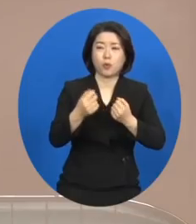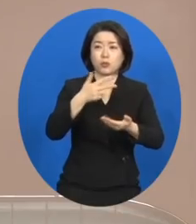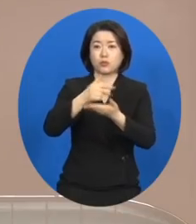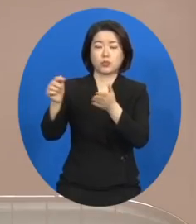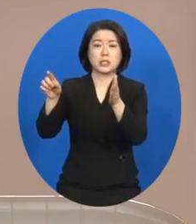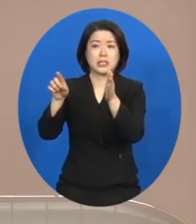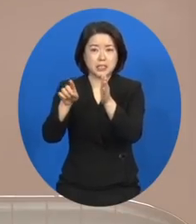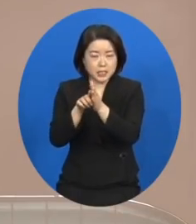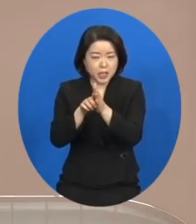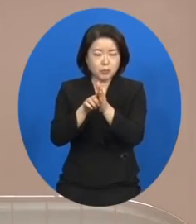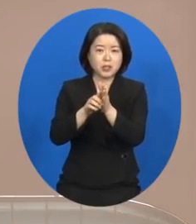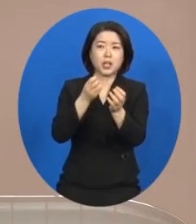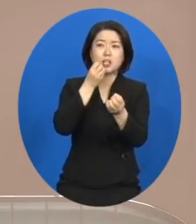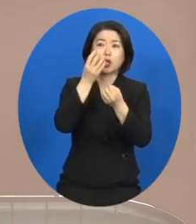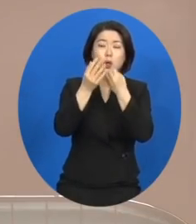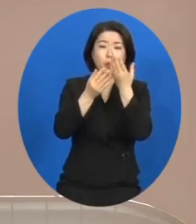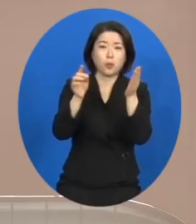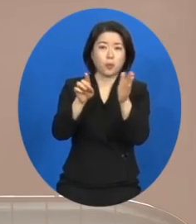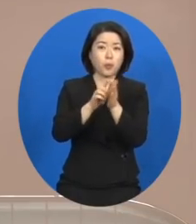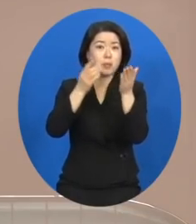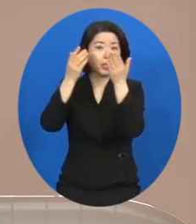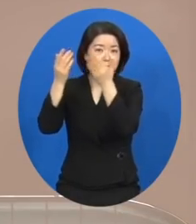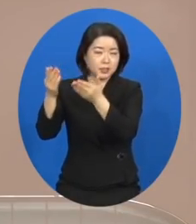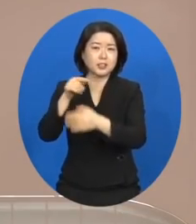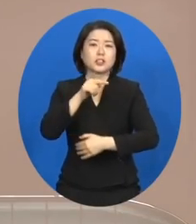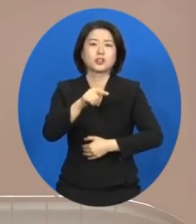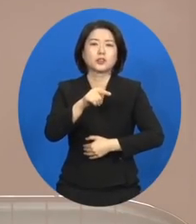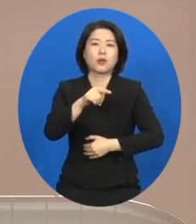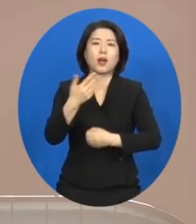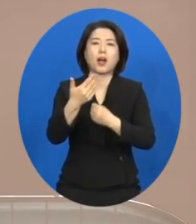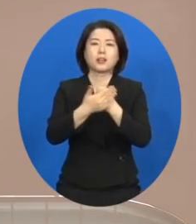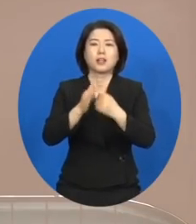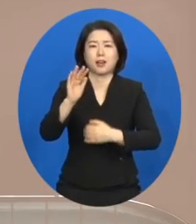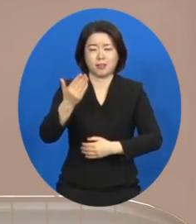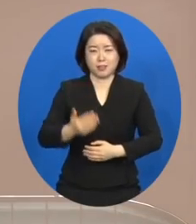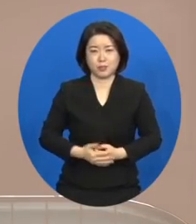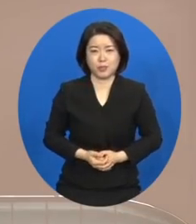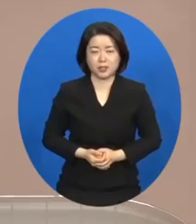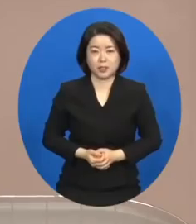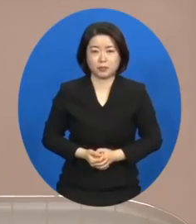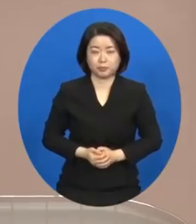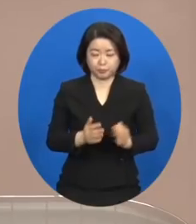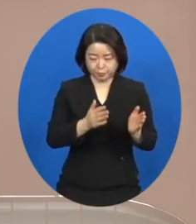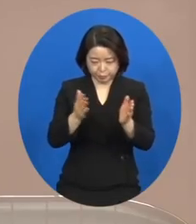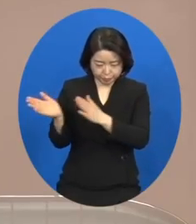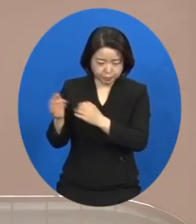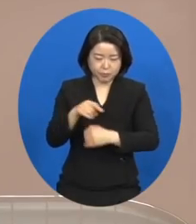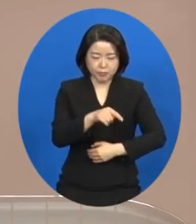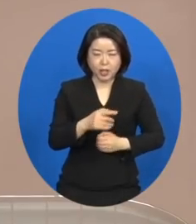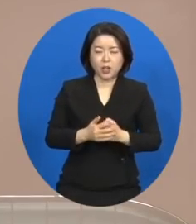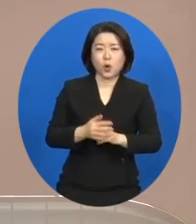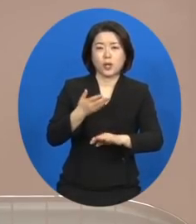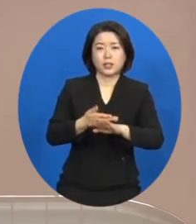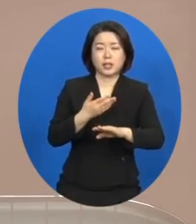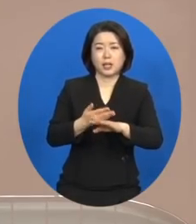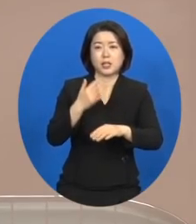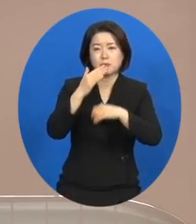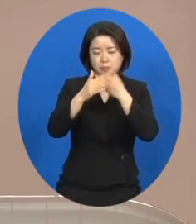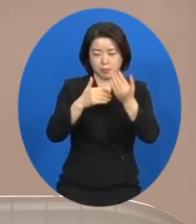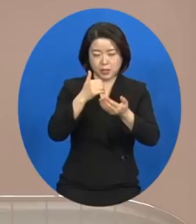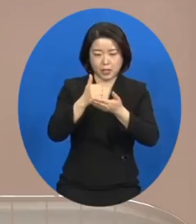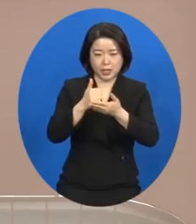신뢰합니다. 그렇게 믿음으로 고백했던 것입니다. 그러나 이와 달리 많은 사람들이 표적만 보고